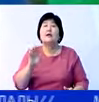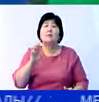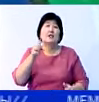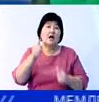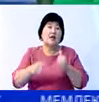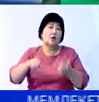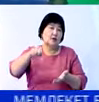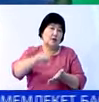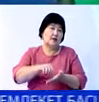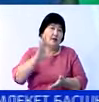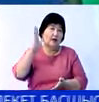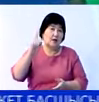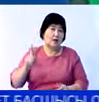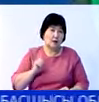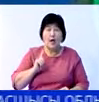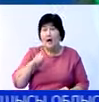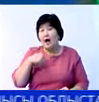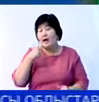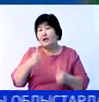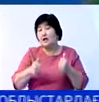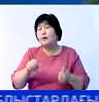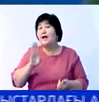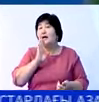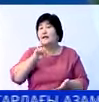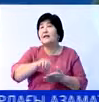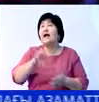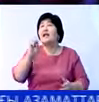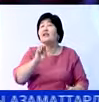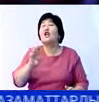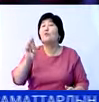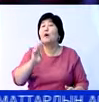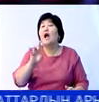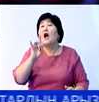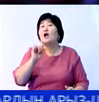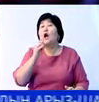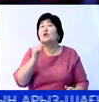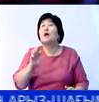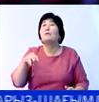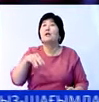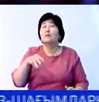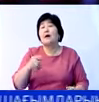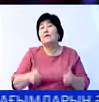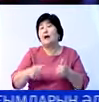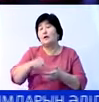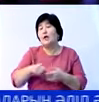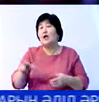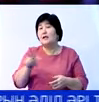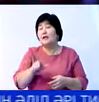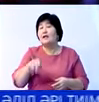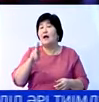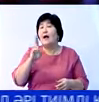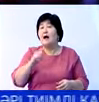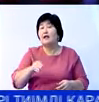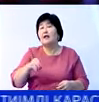көрігін қыздырат деп күтілуде. Аталмыш турнирде қыздар арасында Екатерина Быкова мен Раушан Мештіханова бақ сынайды. Катар кубогы желтоқсан